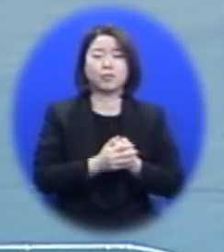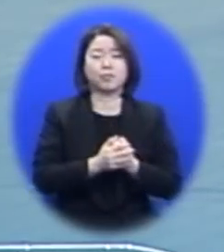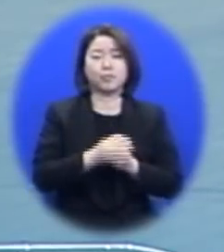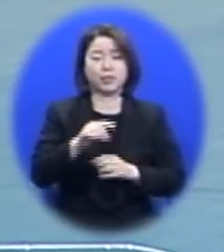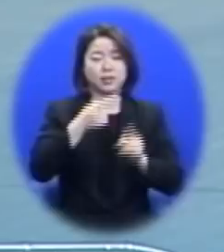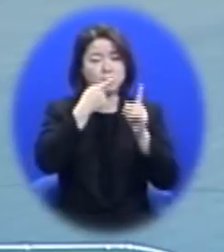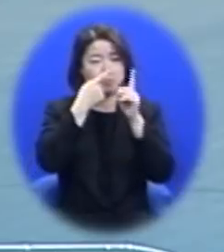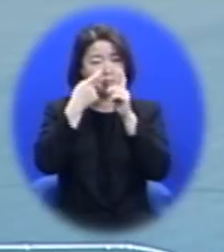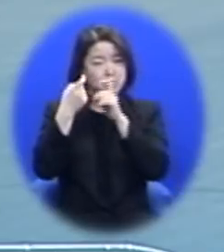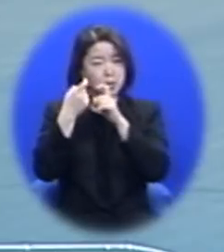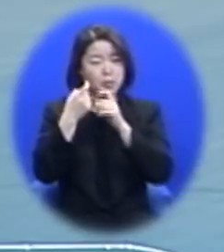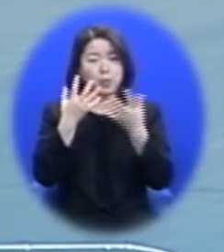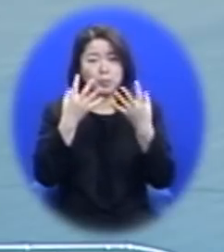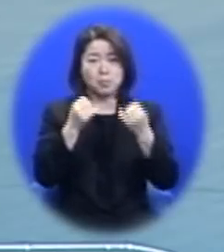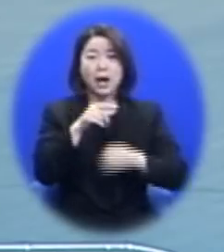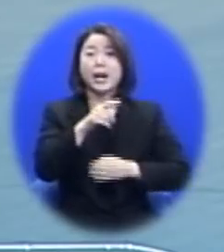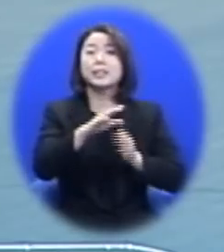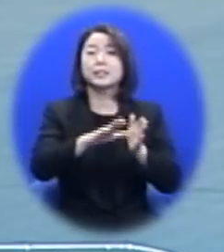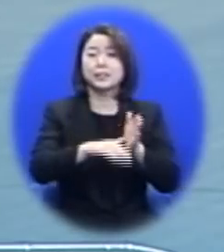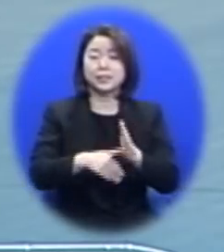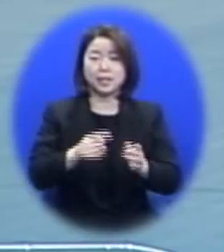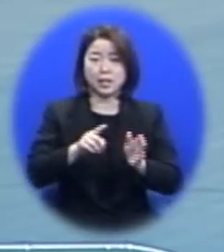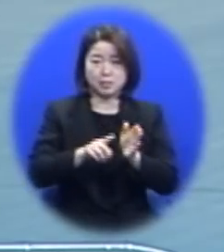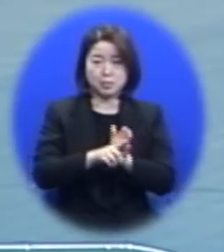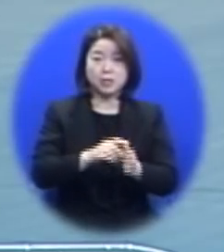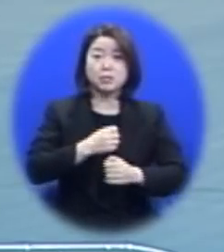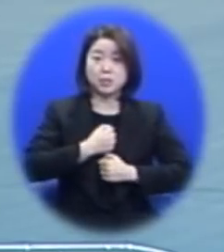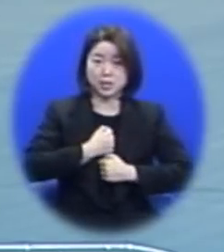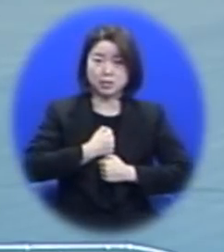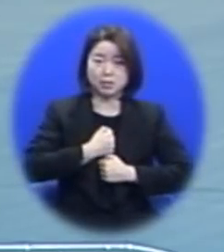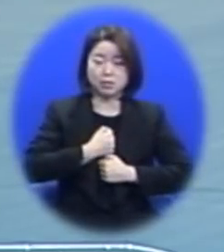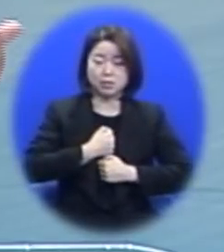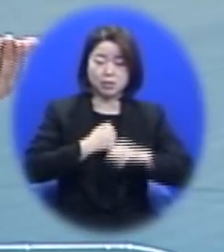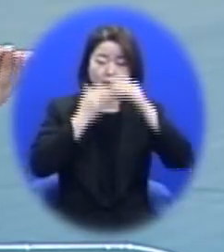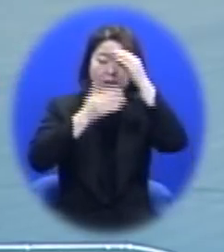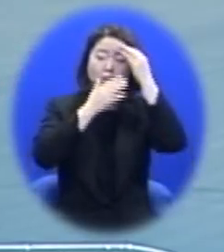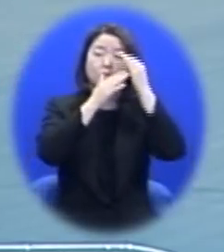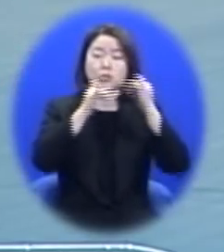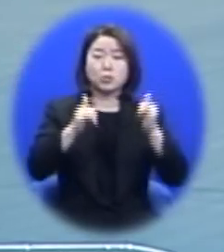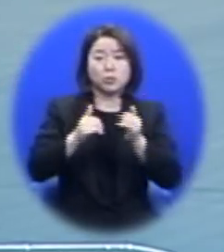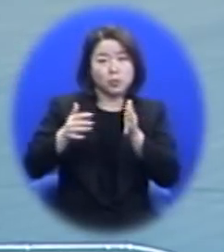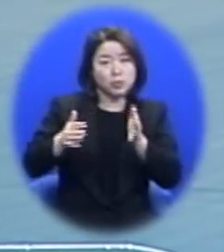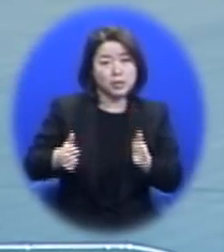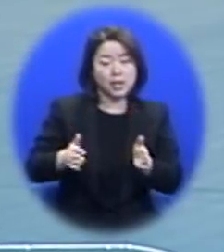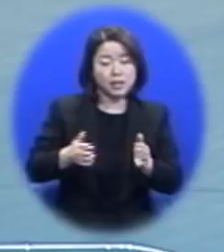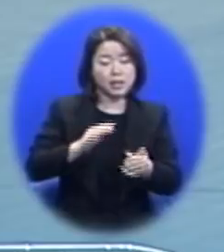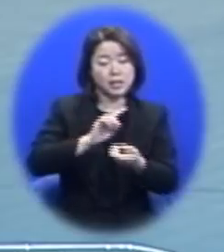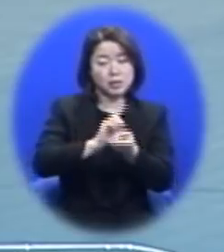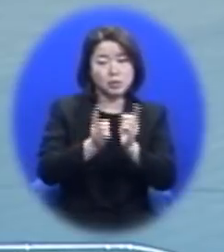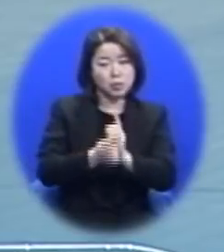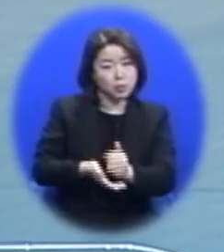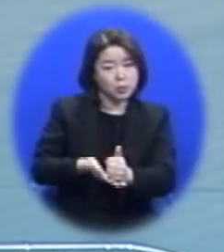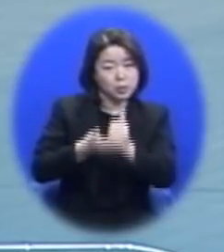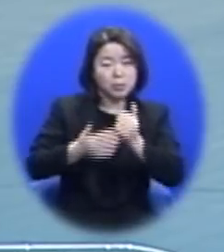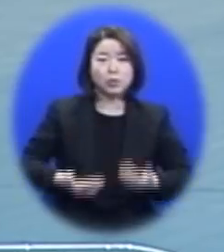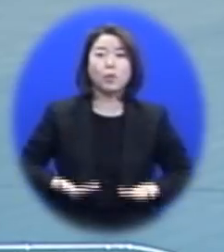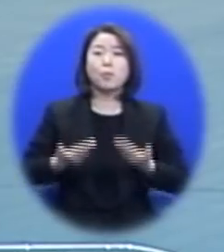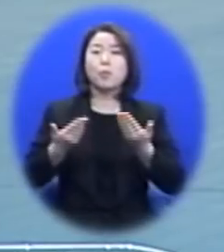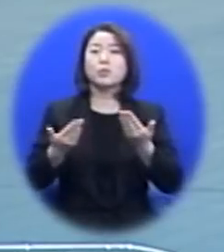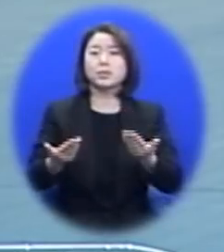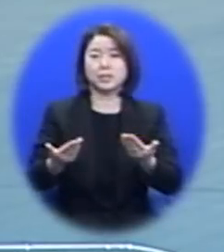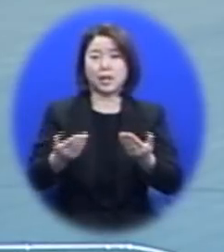미혹이 많은 그때 믿음을 지켰습니다. 성도들 사이에 서로 섬기고 봉사하는 그런